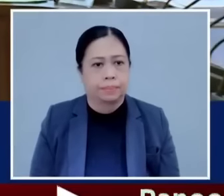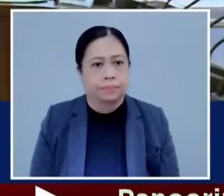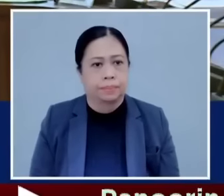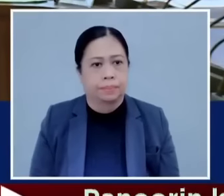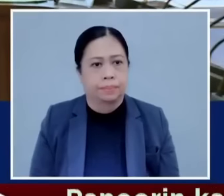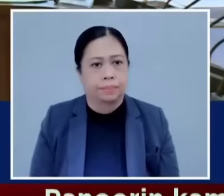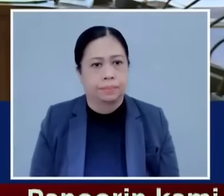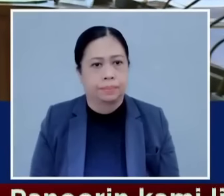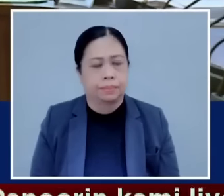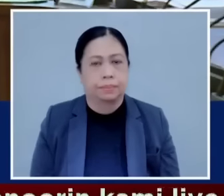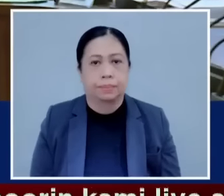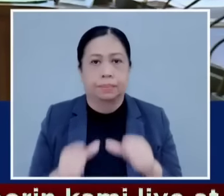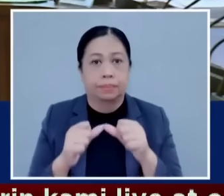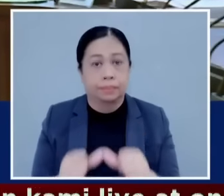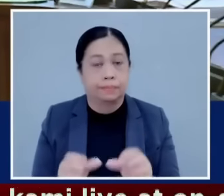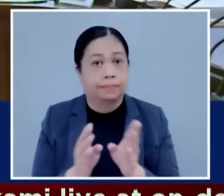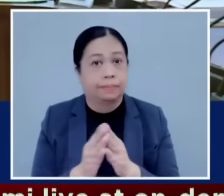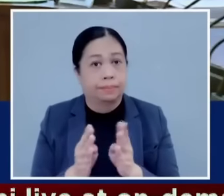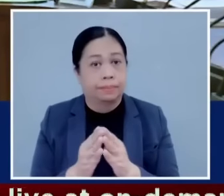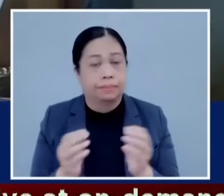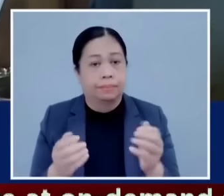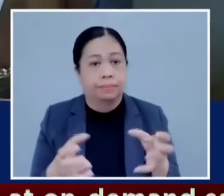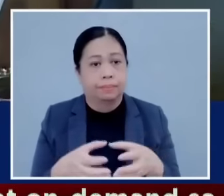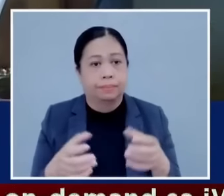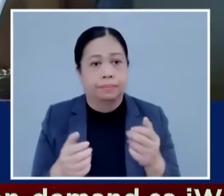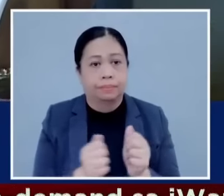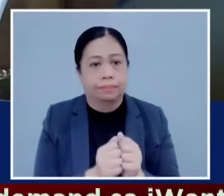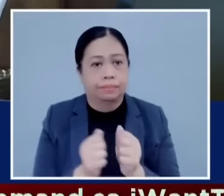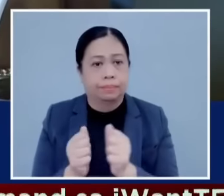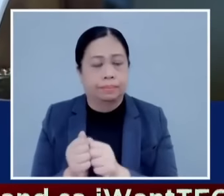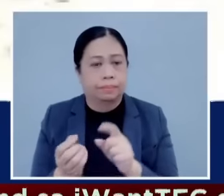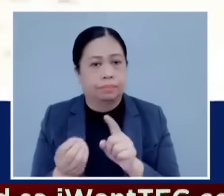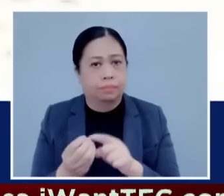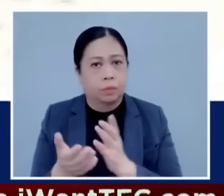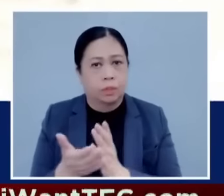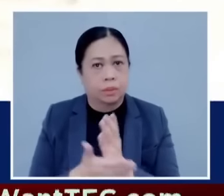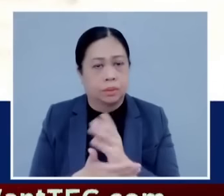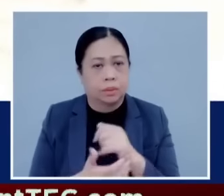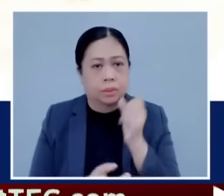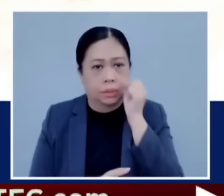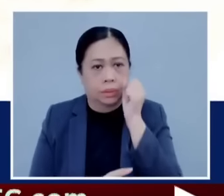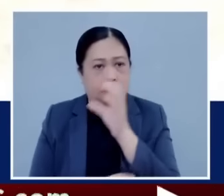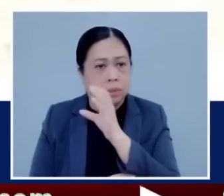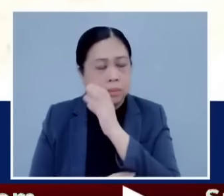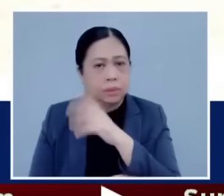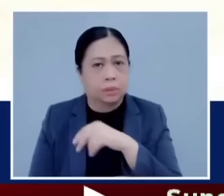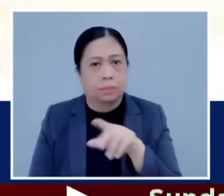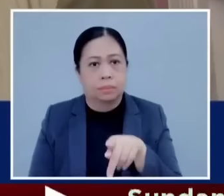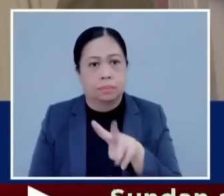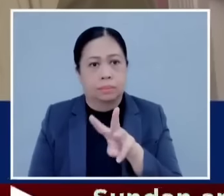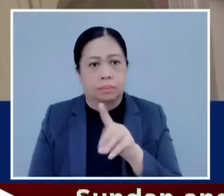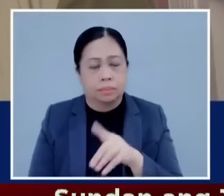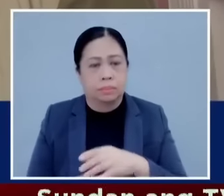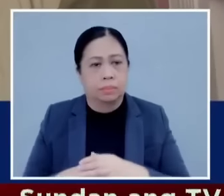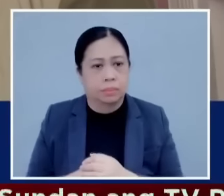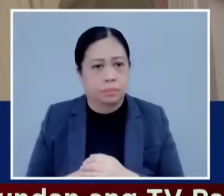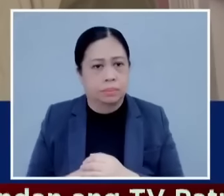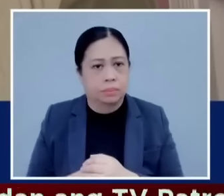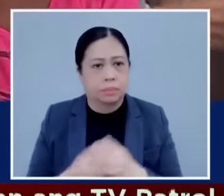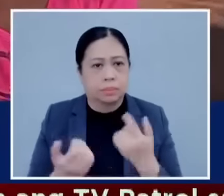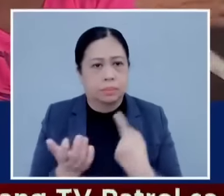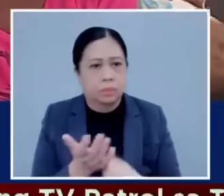Sa pagpapatuloy ng pagdinig ng Joint House Committees tungkol sa mga karapatan ng senior citizen at persons with disability,